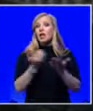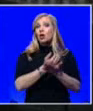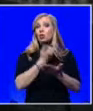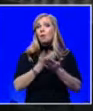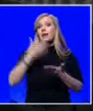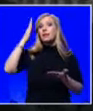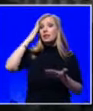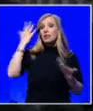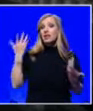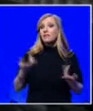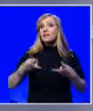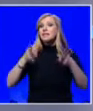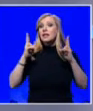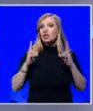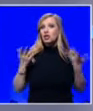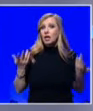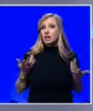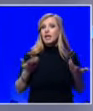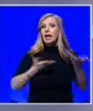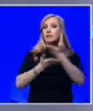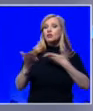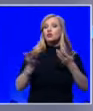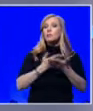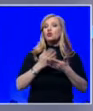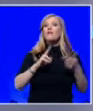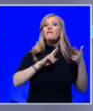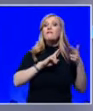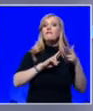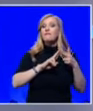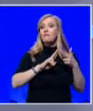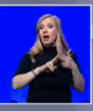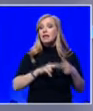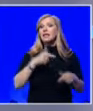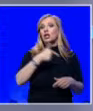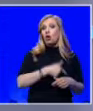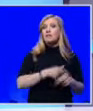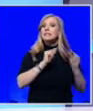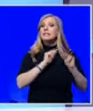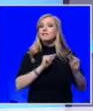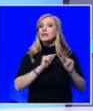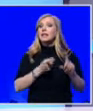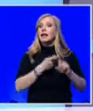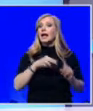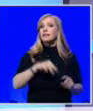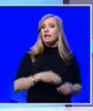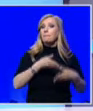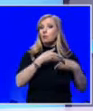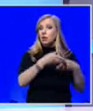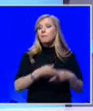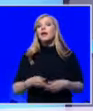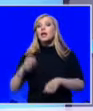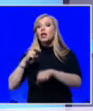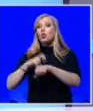Икономиката на държавата, какви са решенията? Дискусия между Ваня Григорова, икономически съветник на КТ Подкрепа, и Добрин Иванов